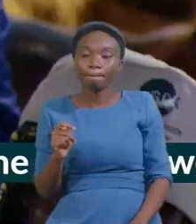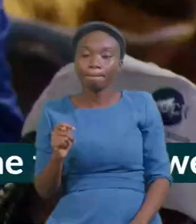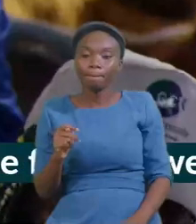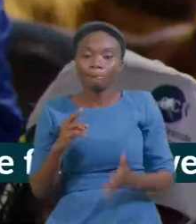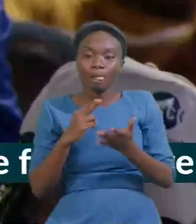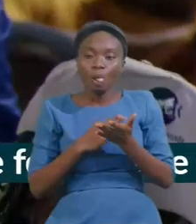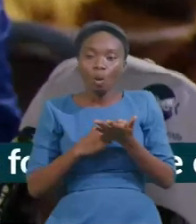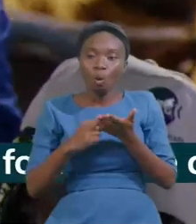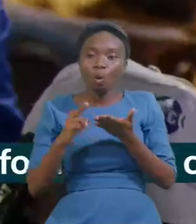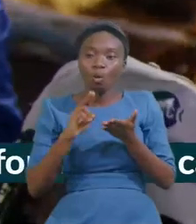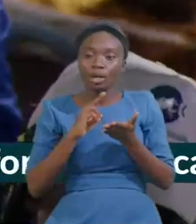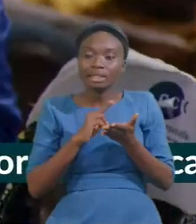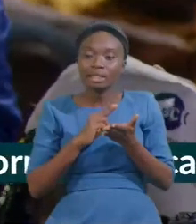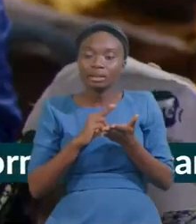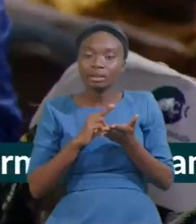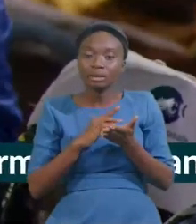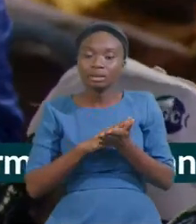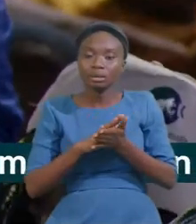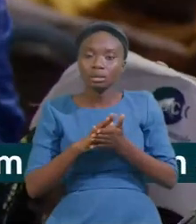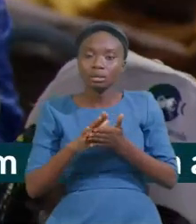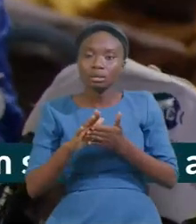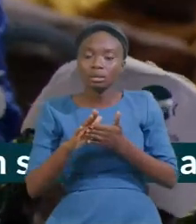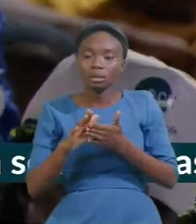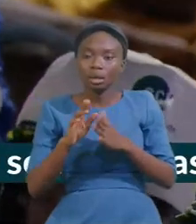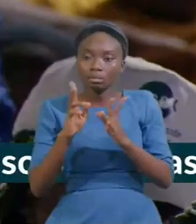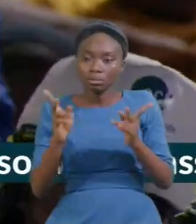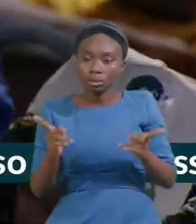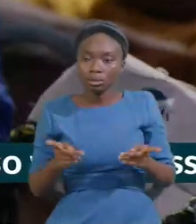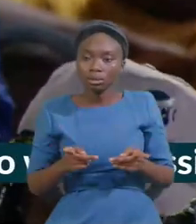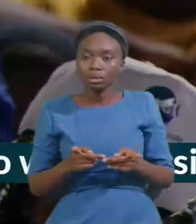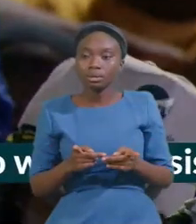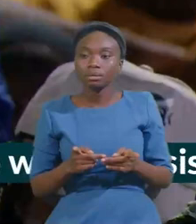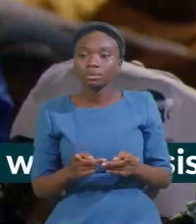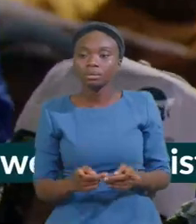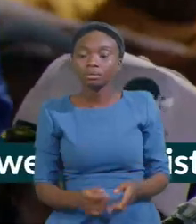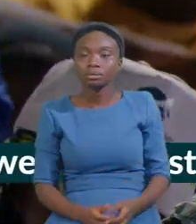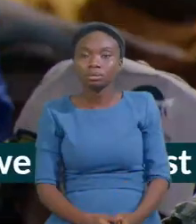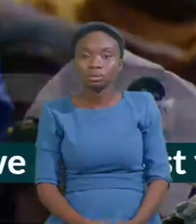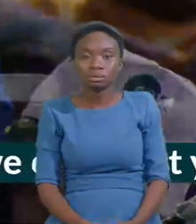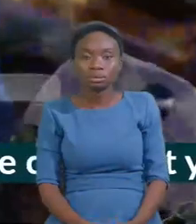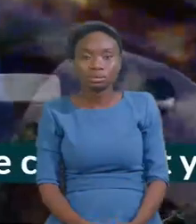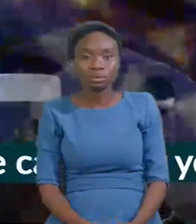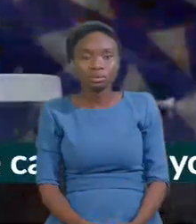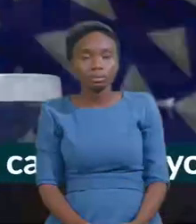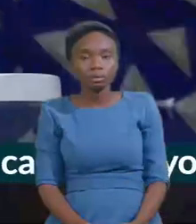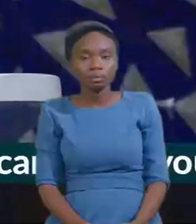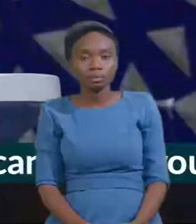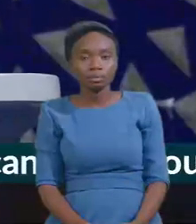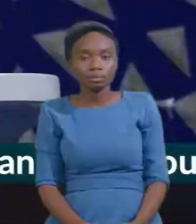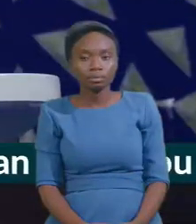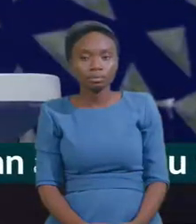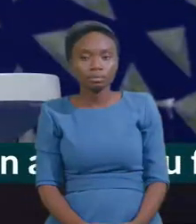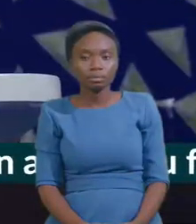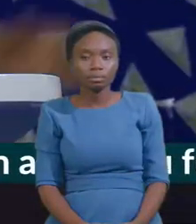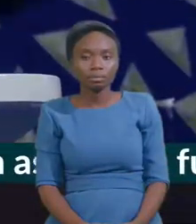Chapel, Ancienne route Bonaberry. Ce banquet aura lieu à la chapelle de la Sainteté, Ancienne route